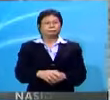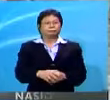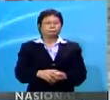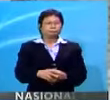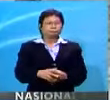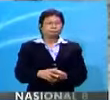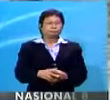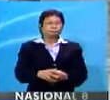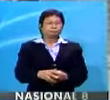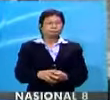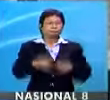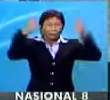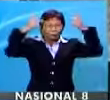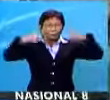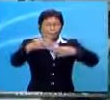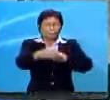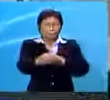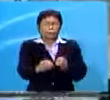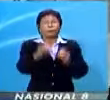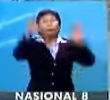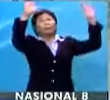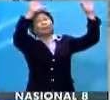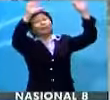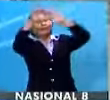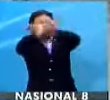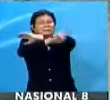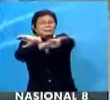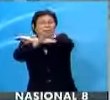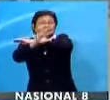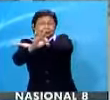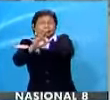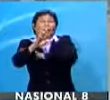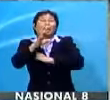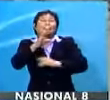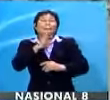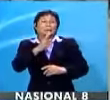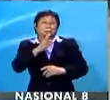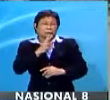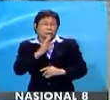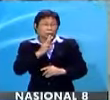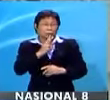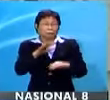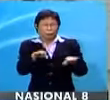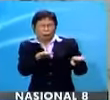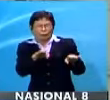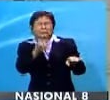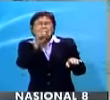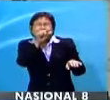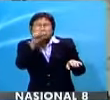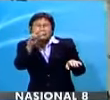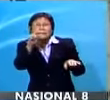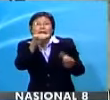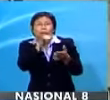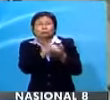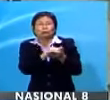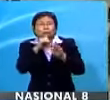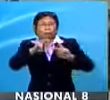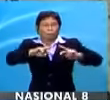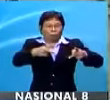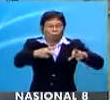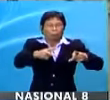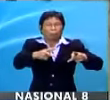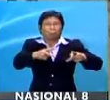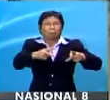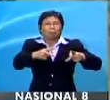dickon menurut pengarah pejabat meteorologi Negeri semilan Mohamad rzwan Abdul Moin gegaran kecil itu bagaimana pun tidak menyebabkan